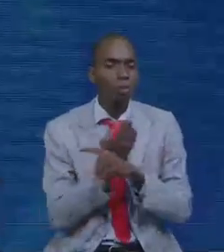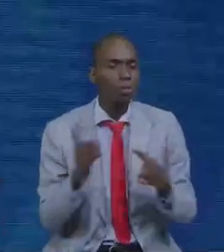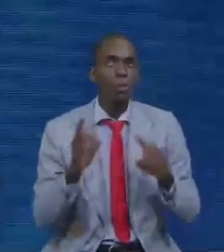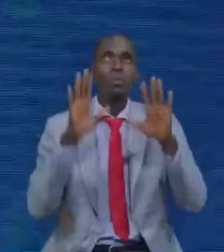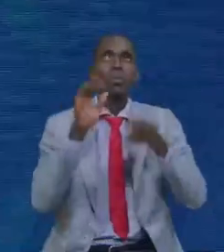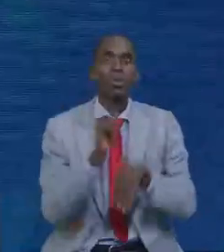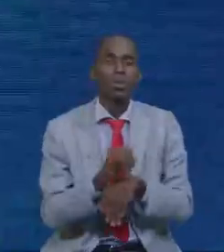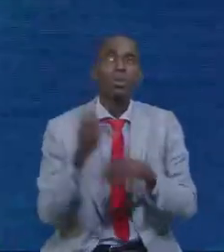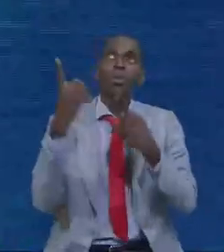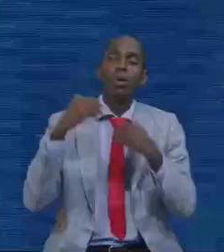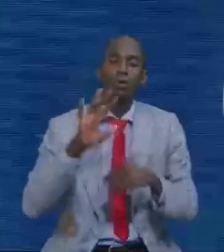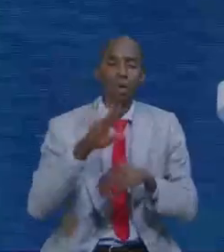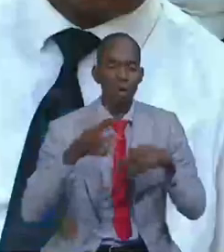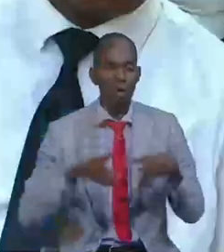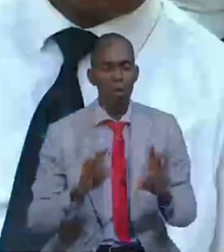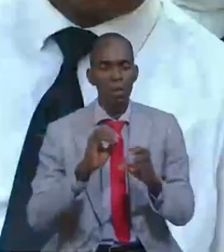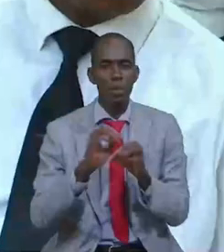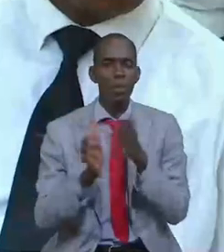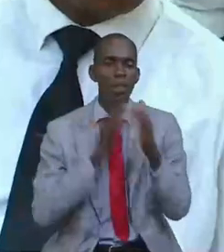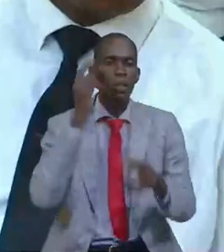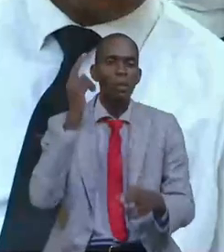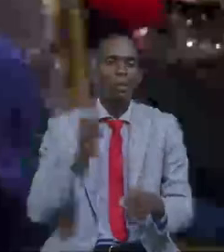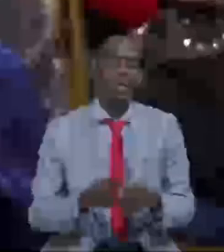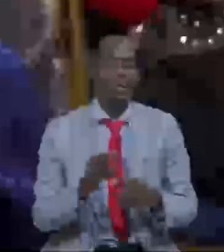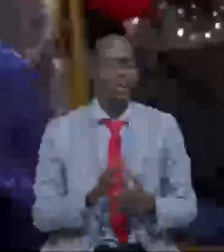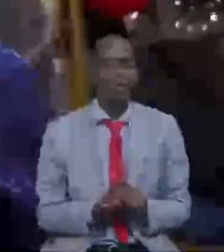toi au nom de Jésus.